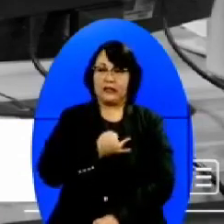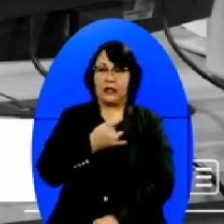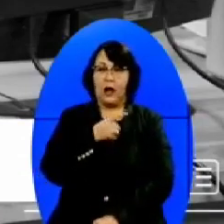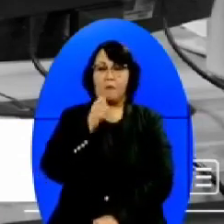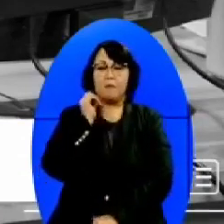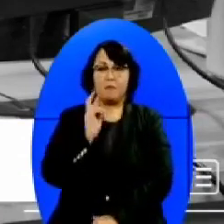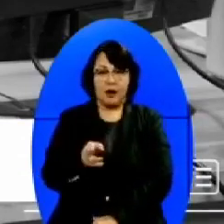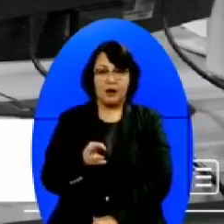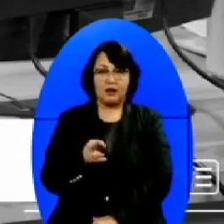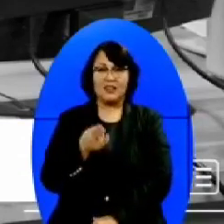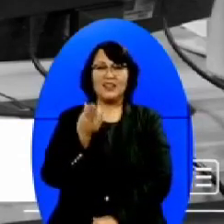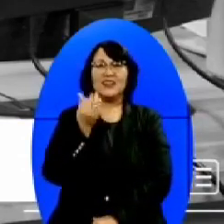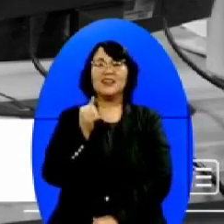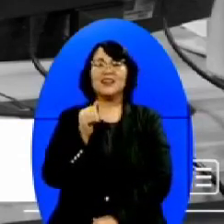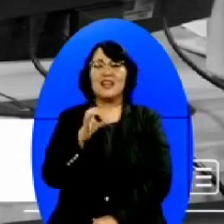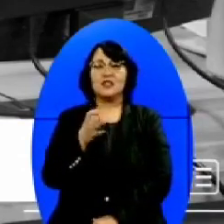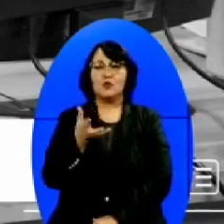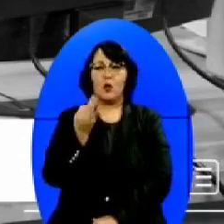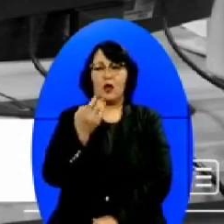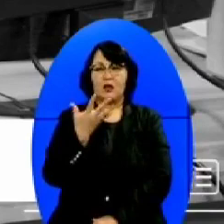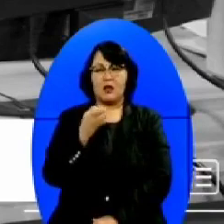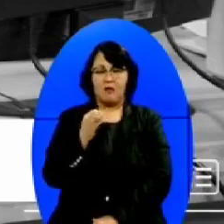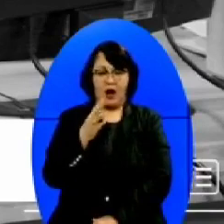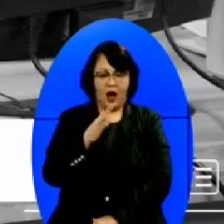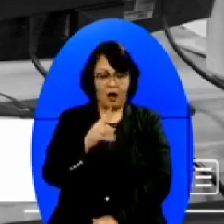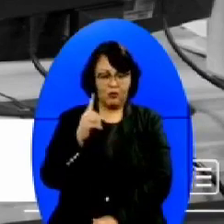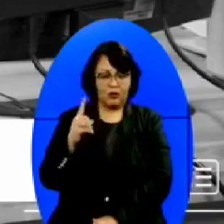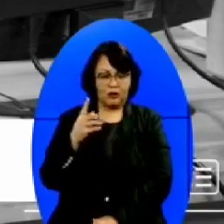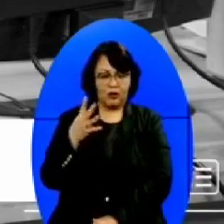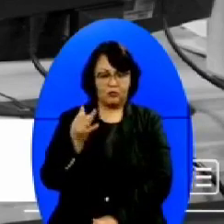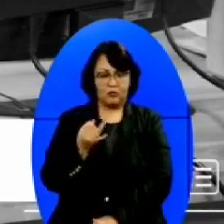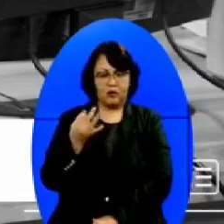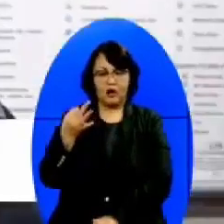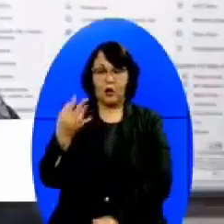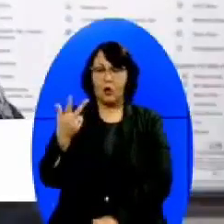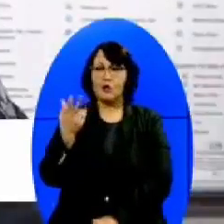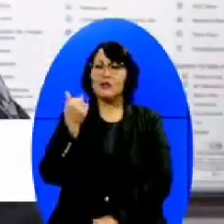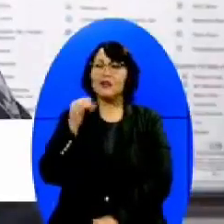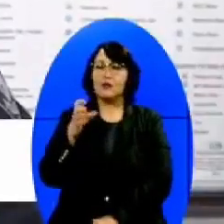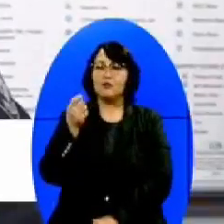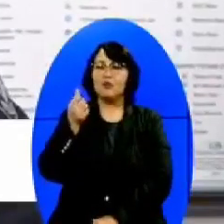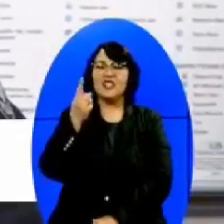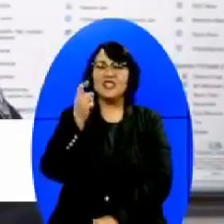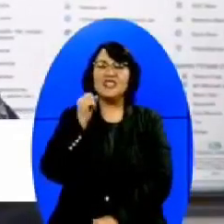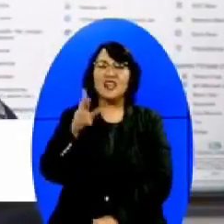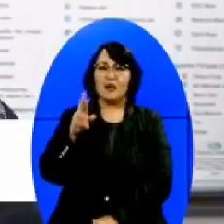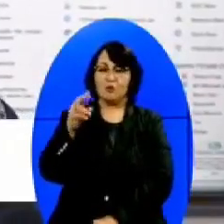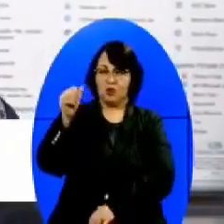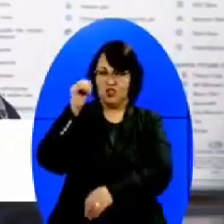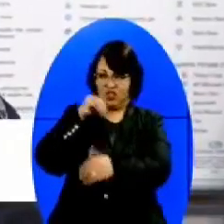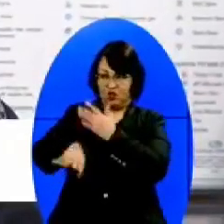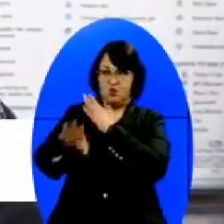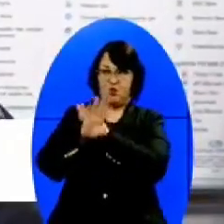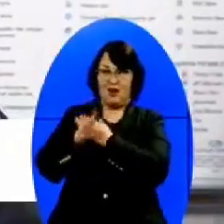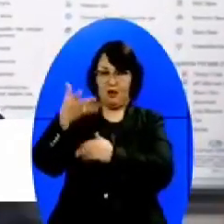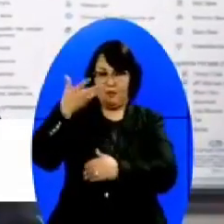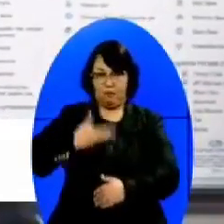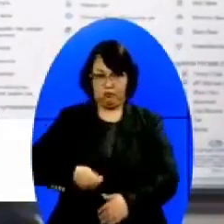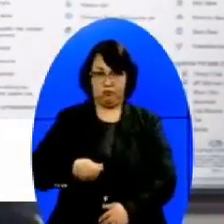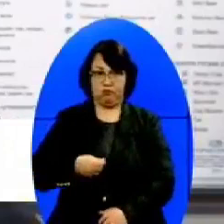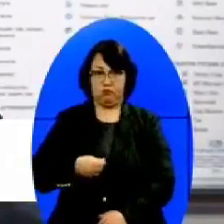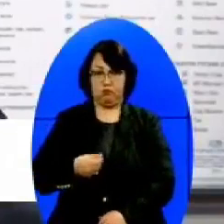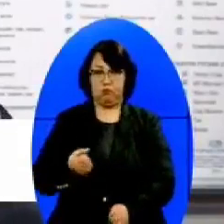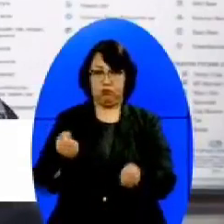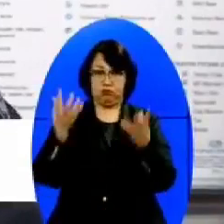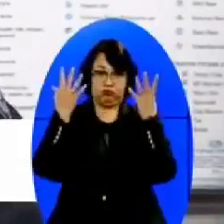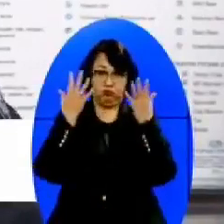5019 51 87 63 гэсэн дансанд би сая төгрөг шилжүүлсэн байгаа. Байр түрээслэнэ гэдэг юм уу тийм ээ? Эсвэл ингэ хувьцаанд